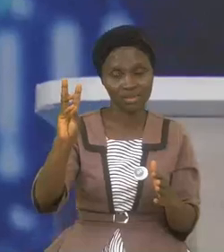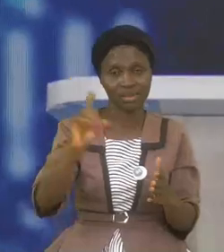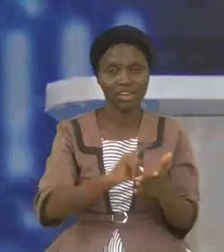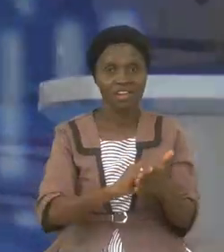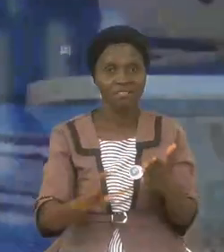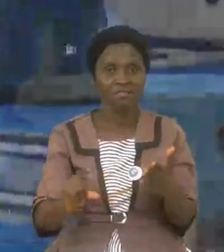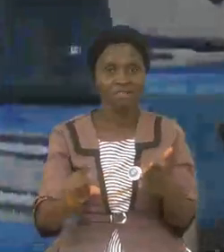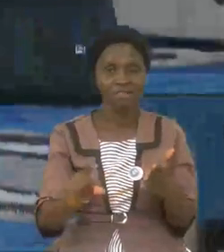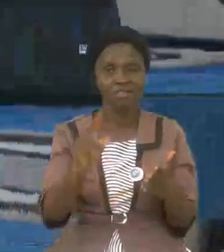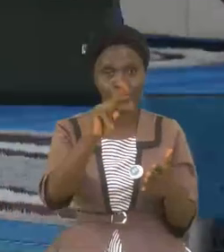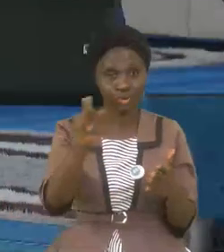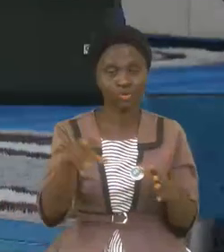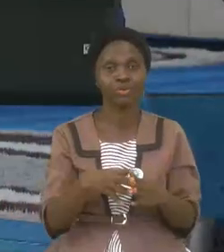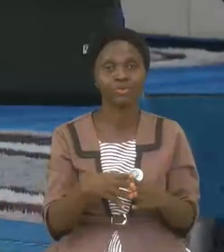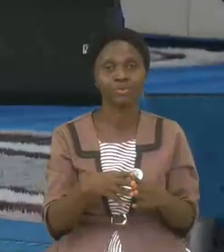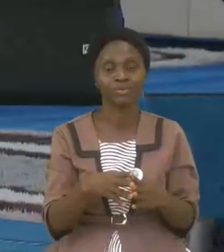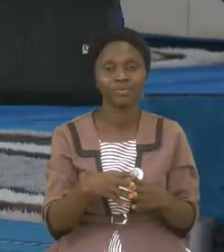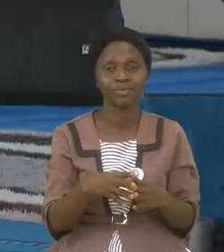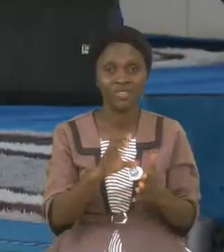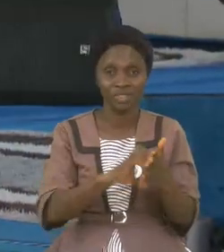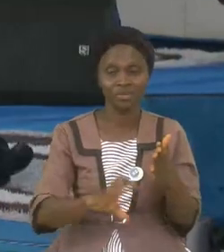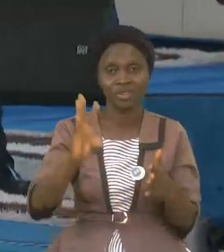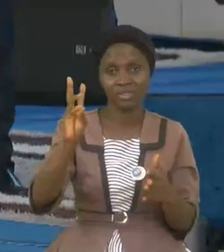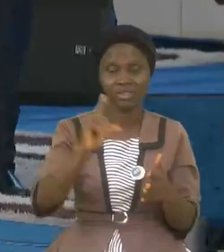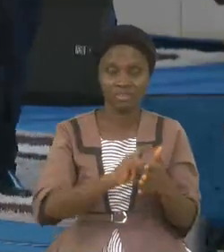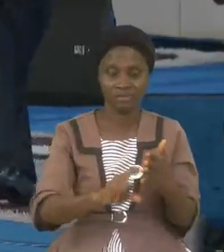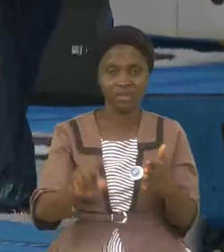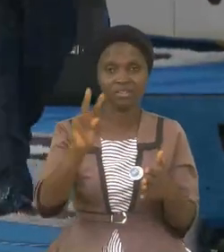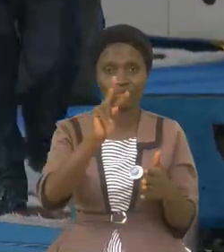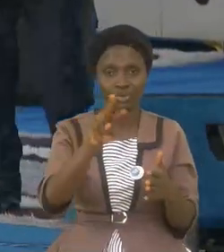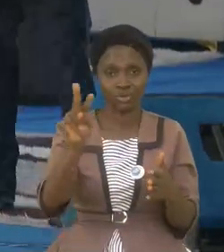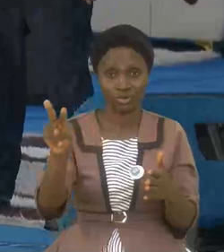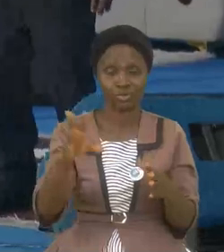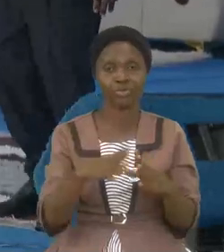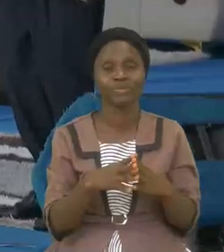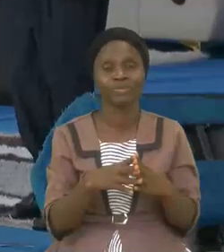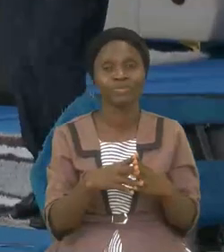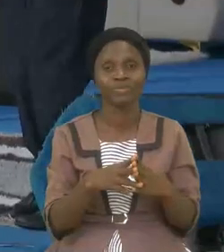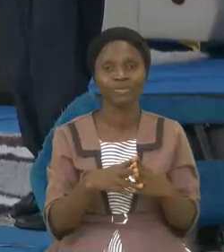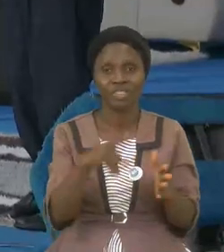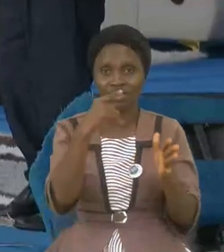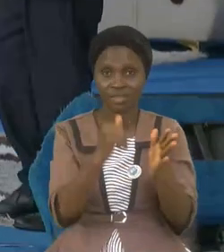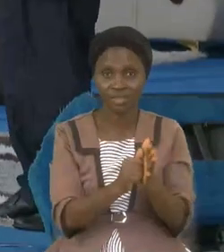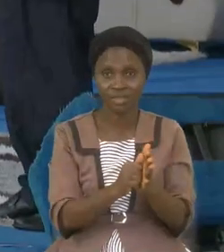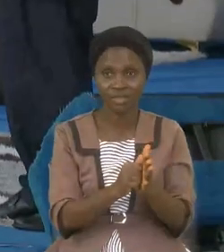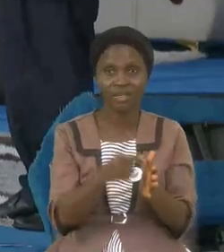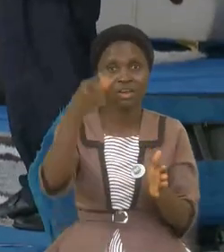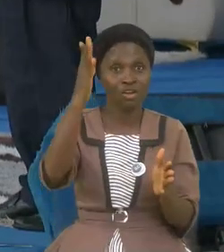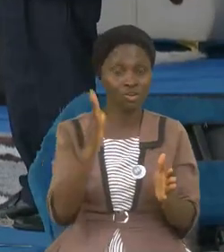prodiges. Allons à Daniel 6, verset 22. Daniel